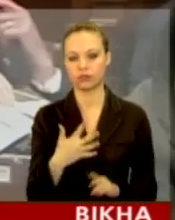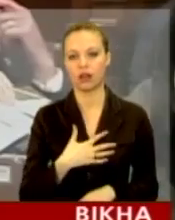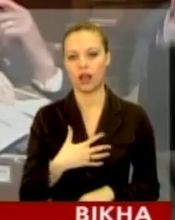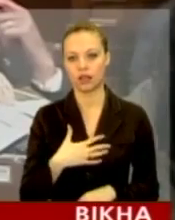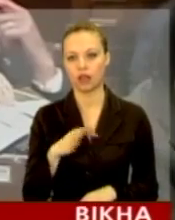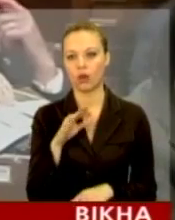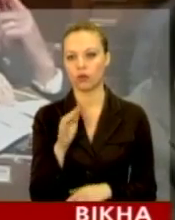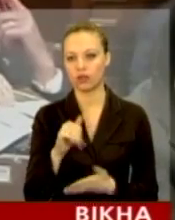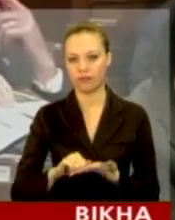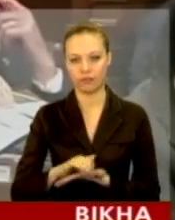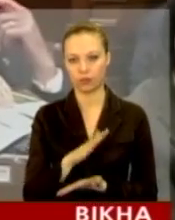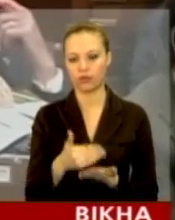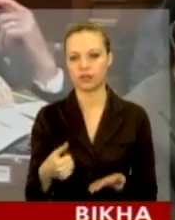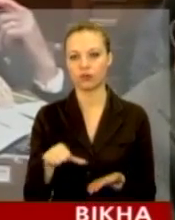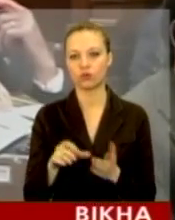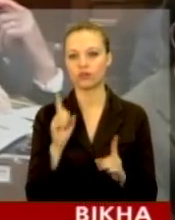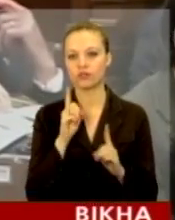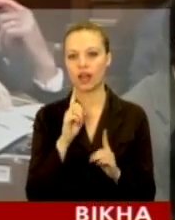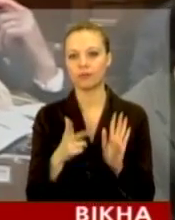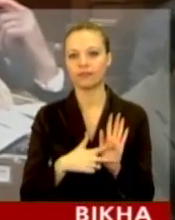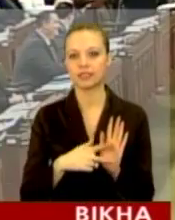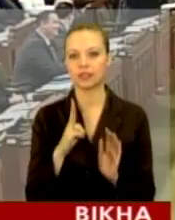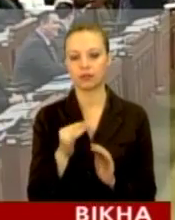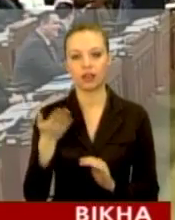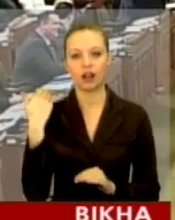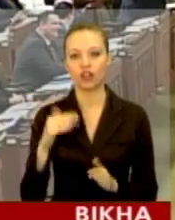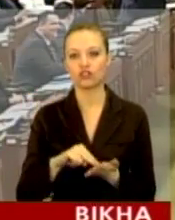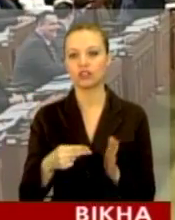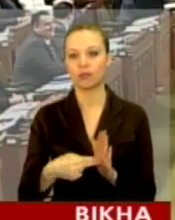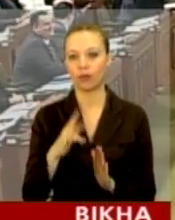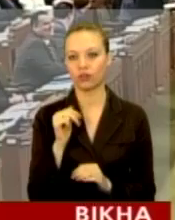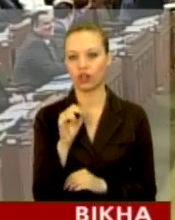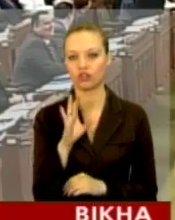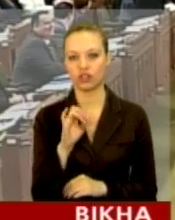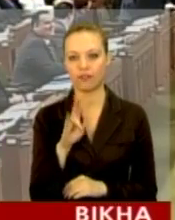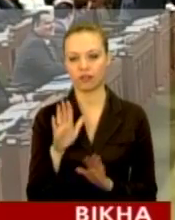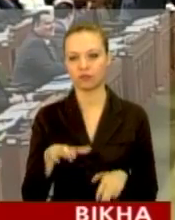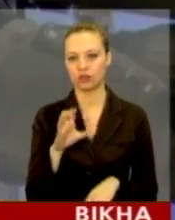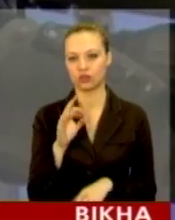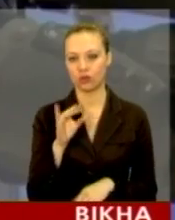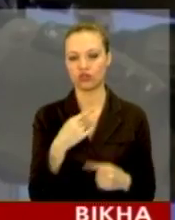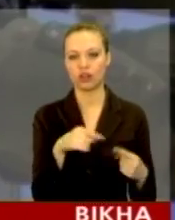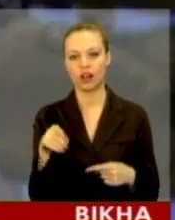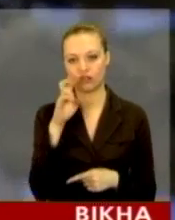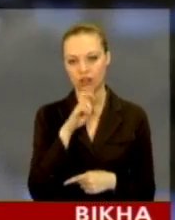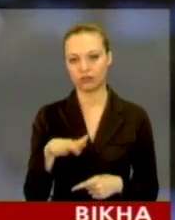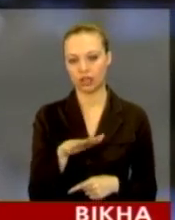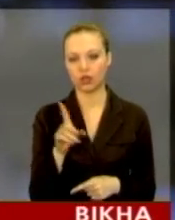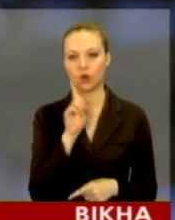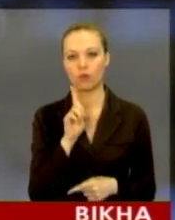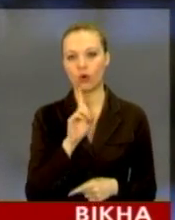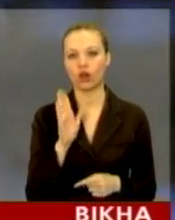Канада. Отава відмовилася від участі в саміті Великої Вісімки, раніше запланованого на червень у Сочі. Решта країн-учасниць поки